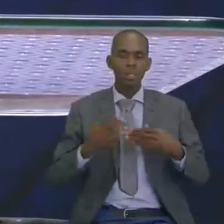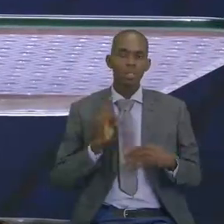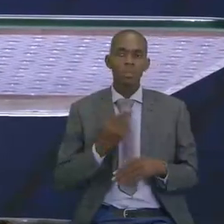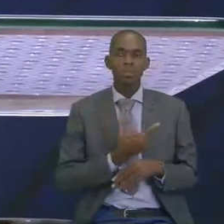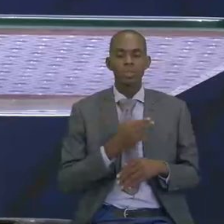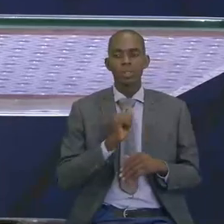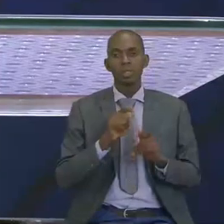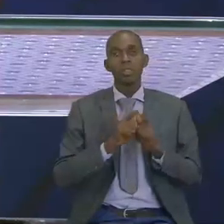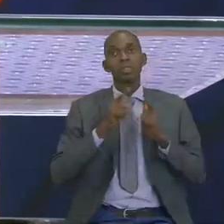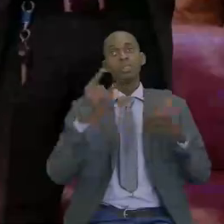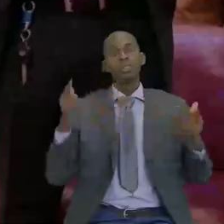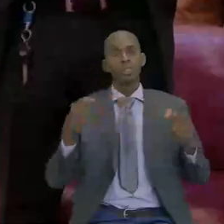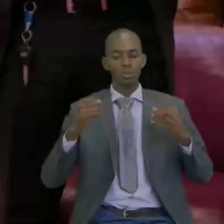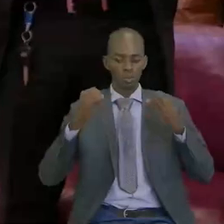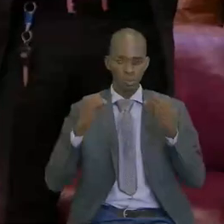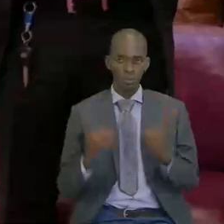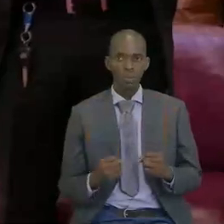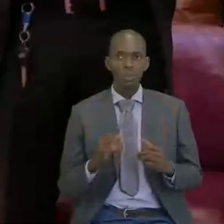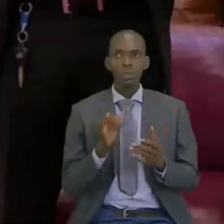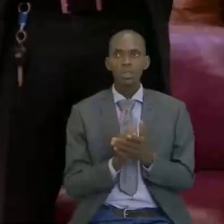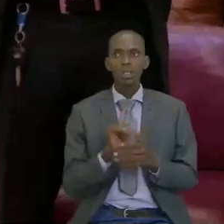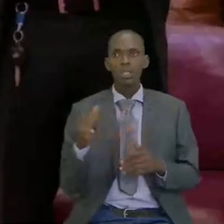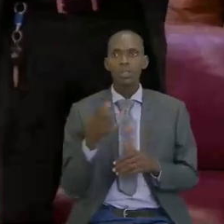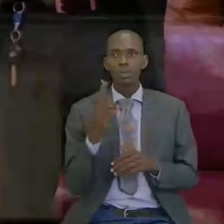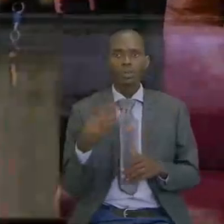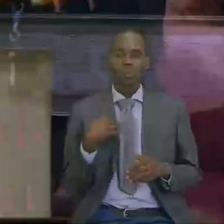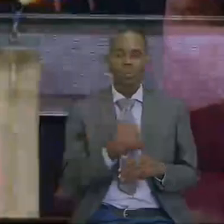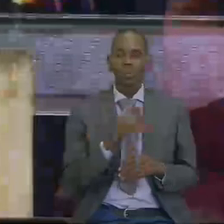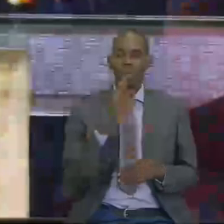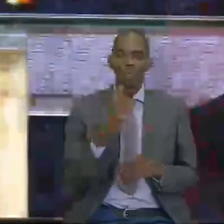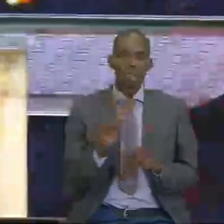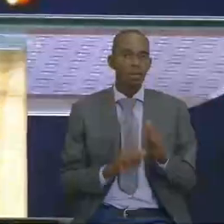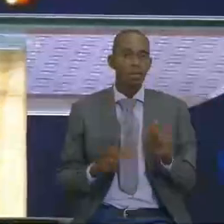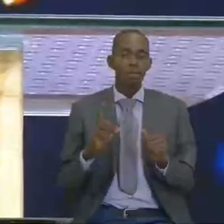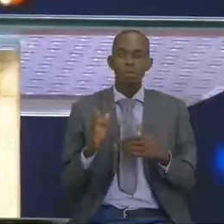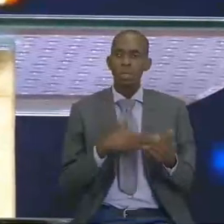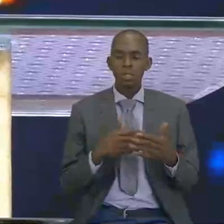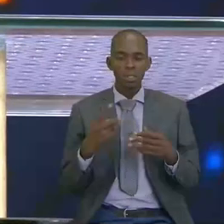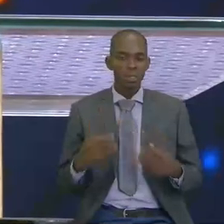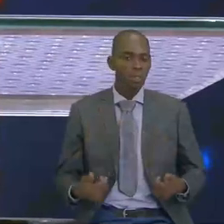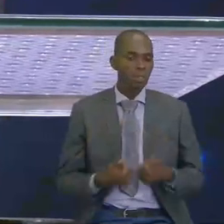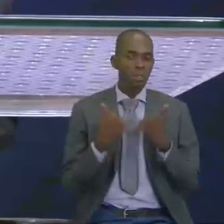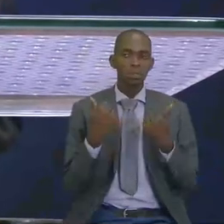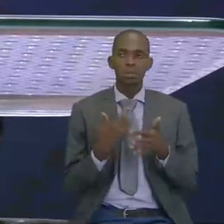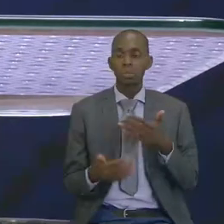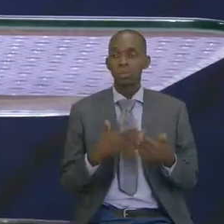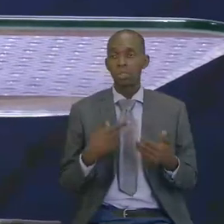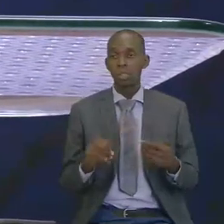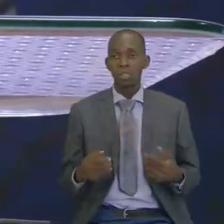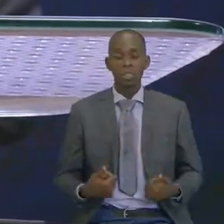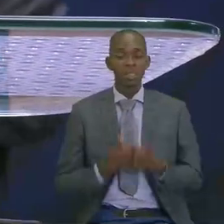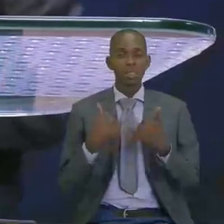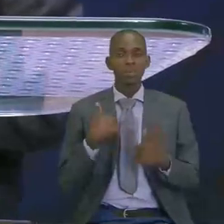nous donne une épine dorsale forte afin que où que nous soyons, quels que soient les défis, que nous